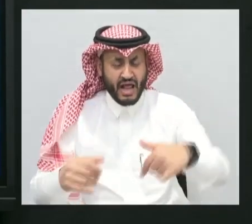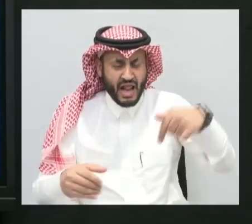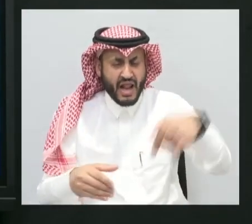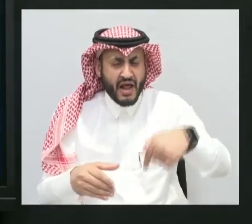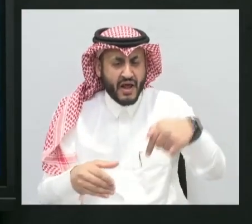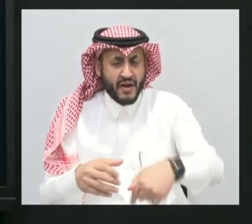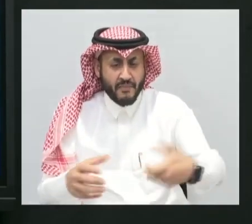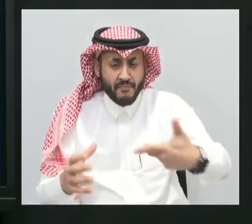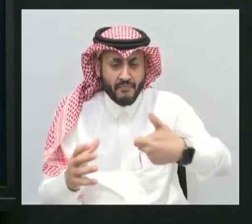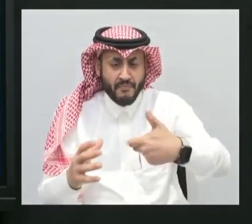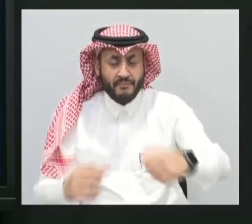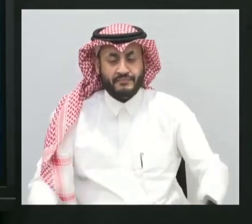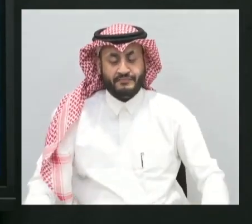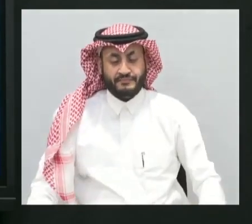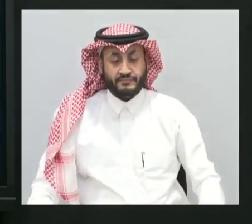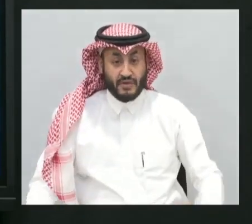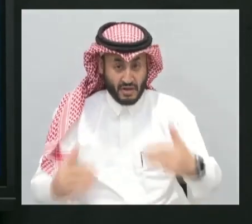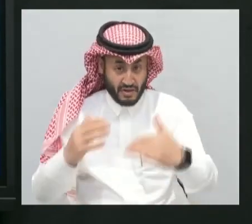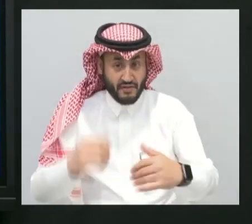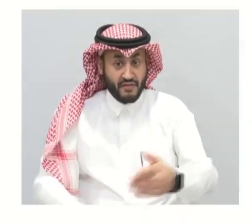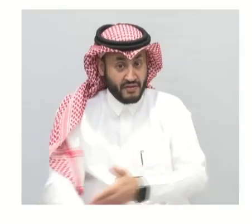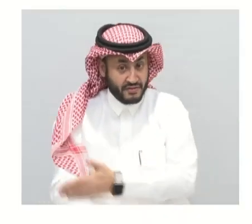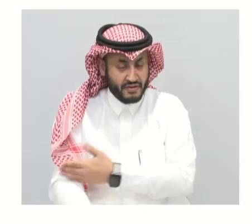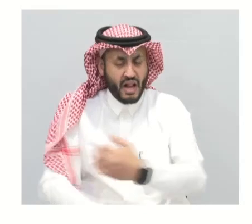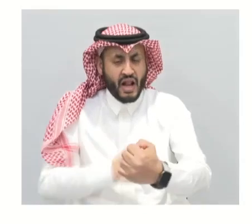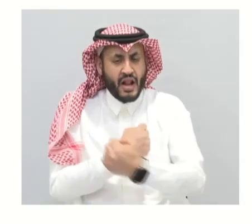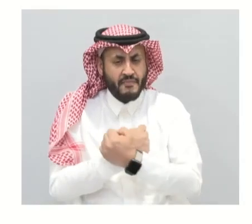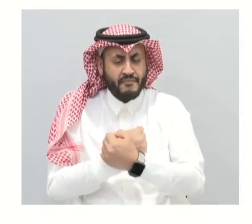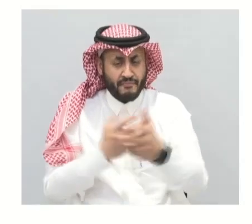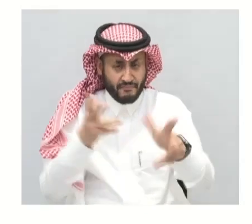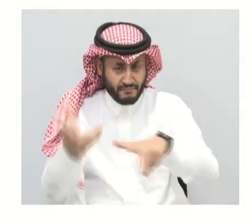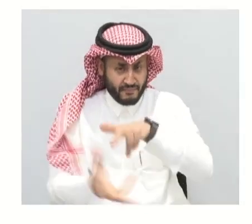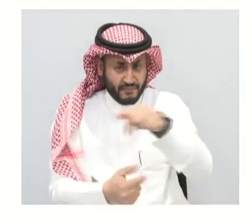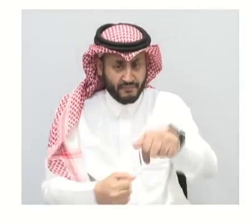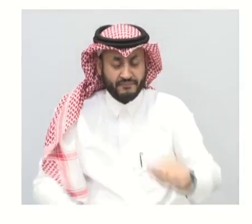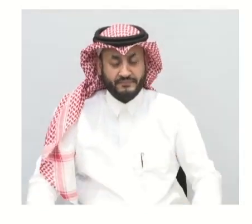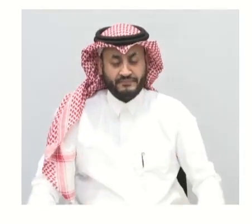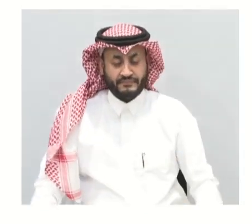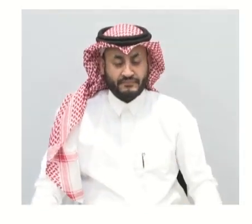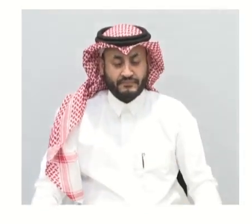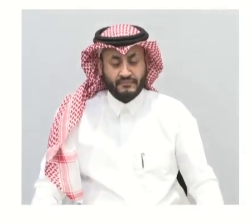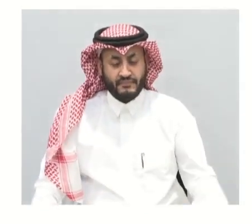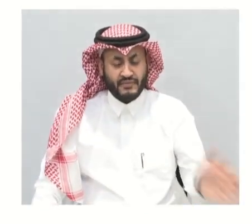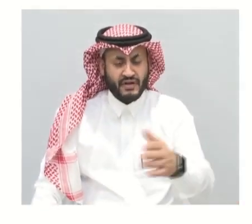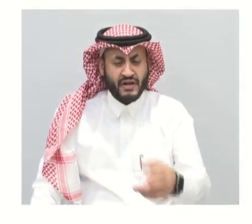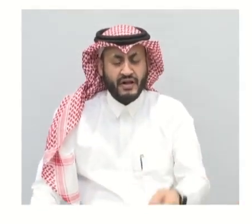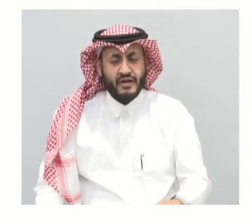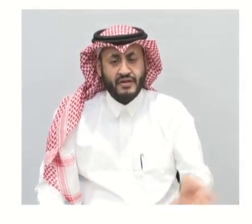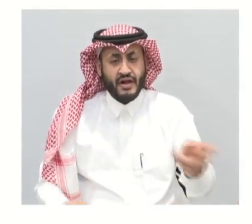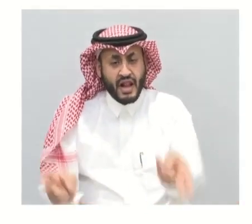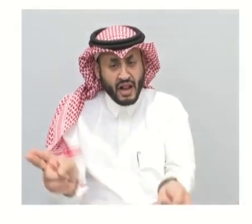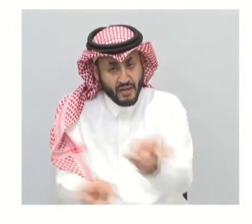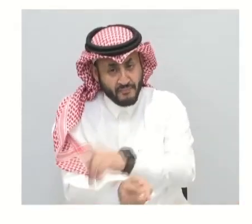الاحفوري بشكل كبير جدا هذا يساعد على حمايه الموارد وكذلك استخدام المصادر